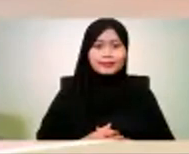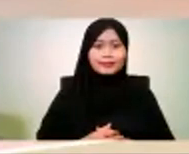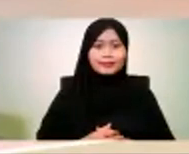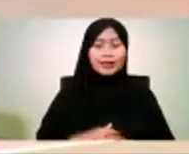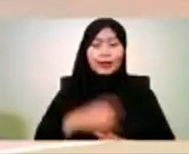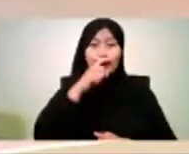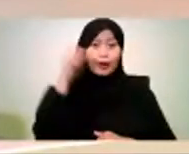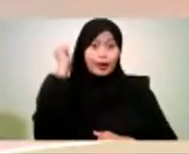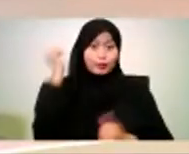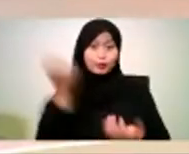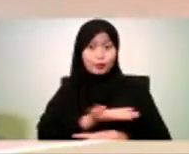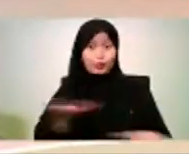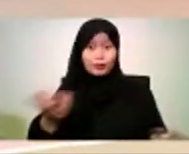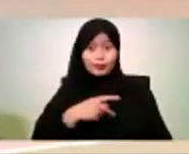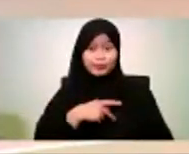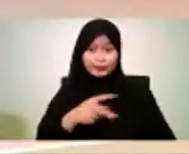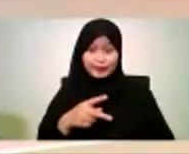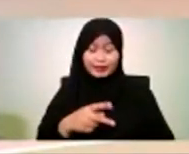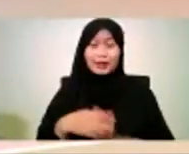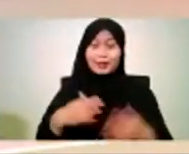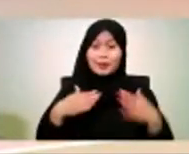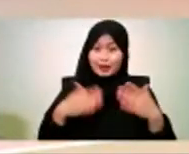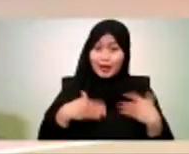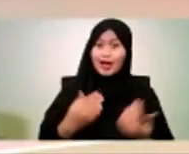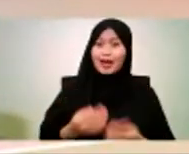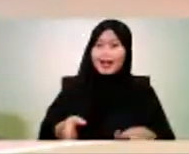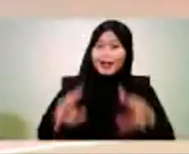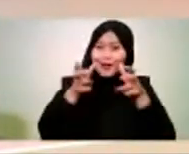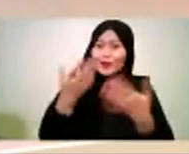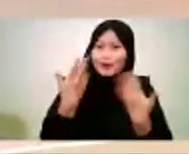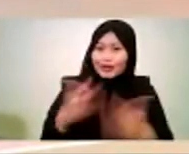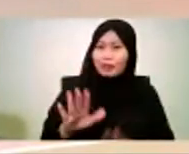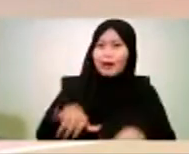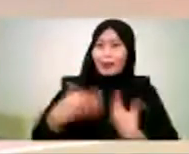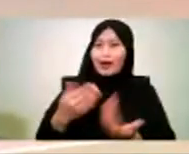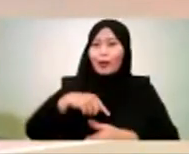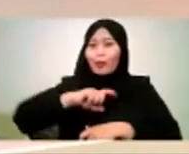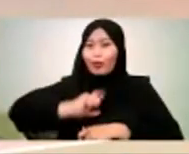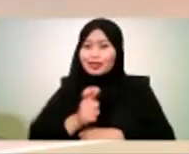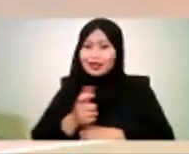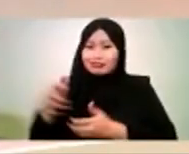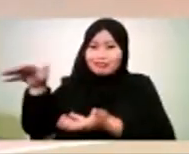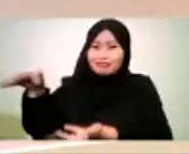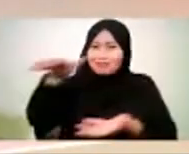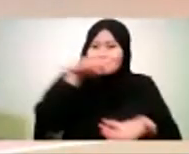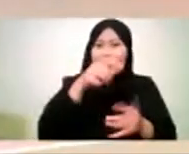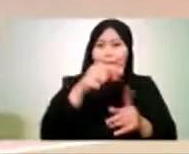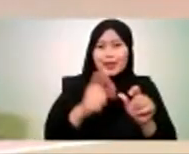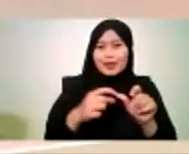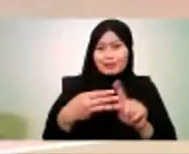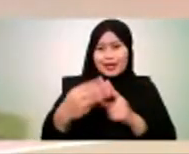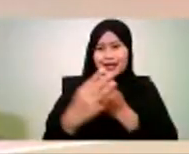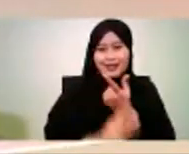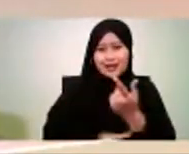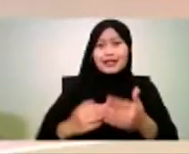Bapak Ibu hari ini yang berbahagia telah kita saksikan bersama prosesi penyerahan pesbi Selanjutnya kami mohon berkenan